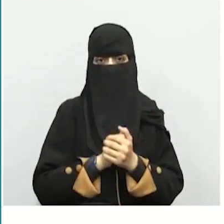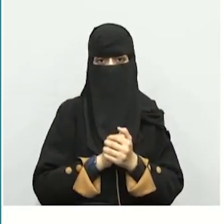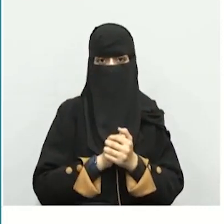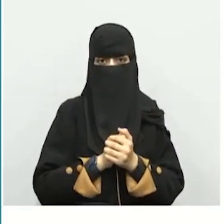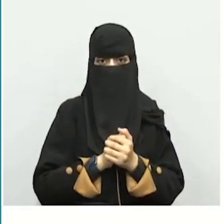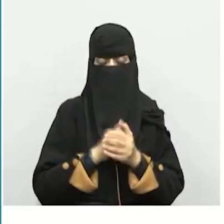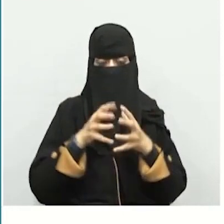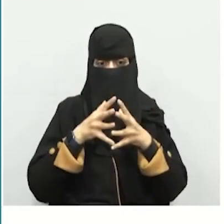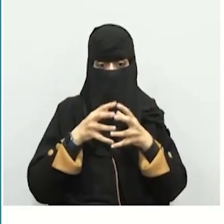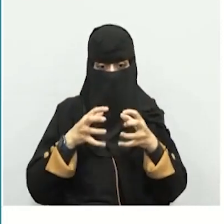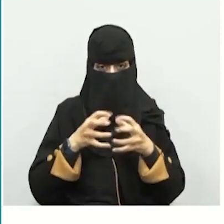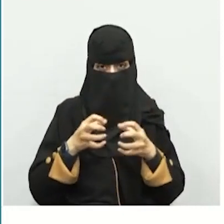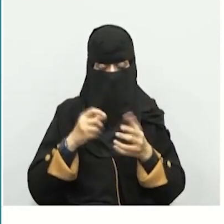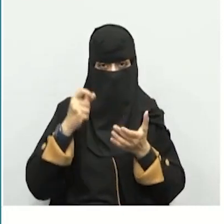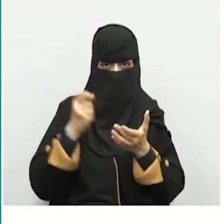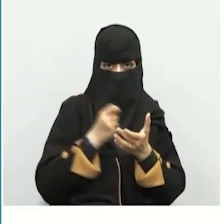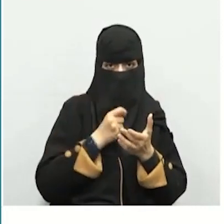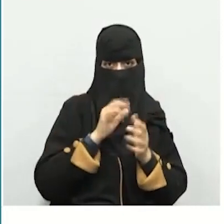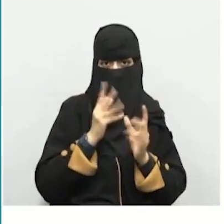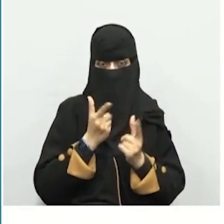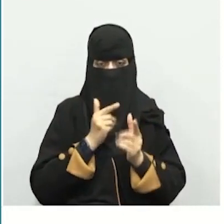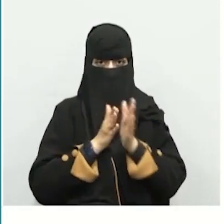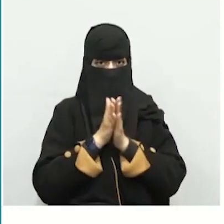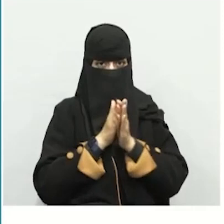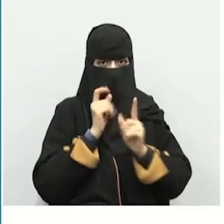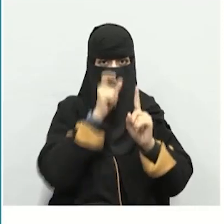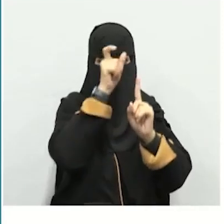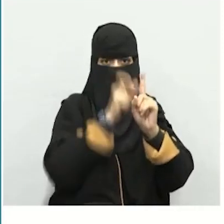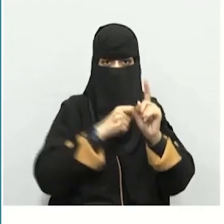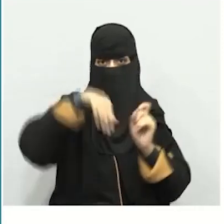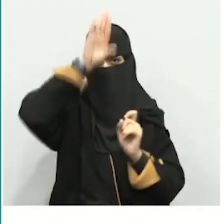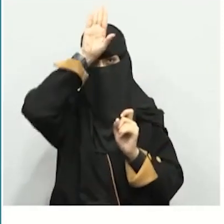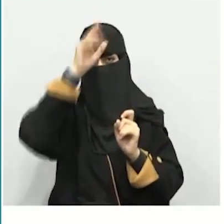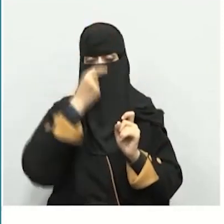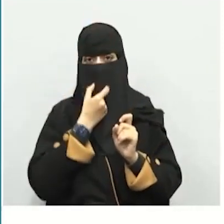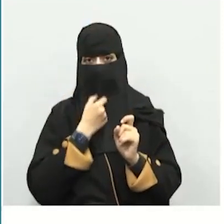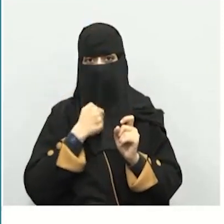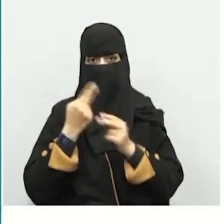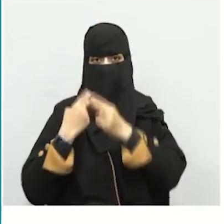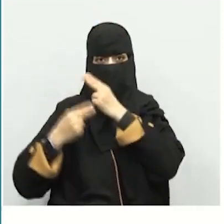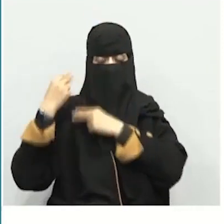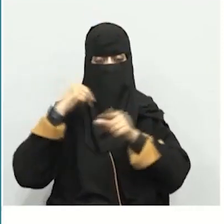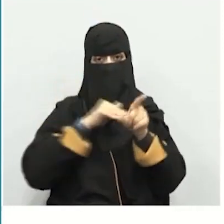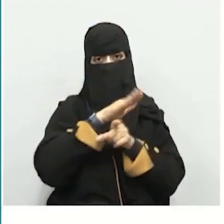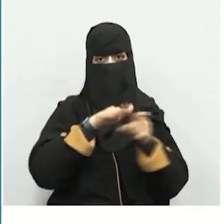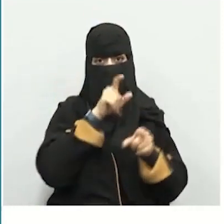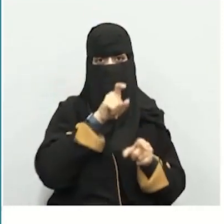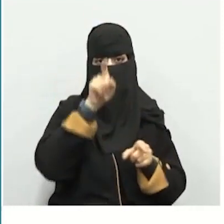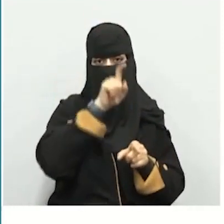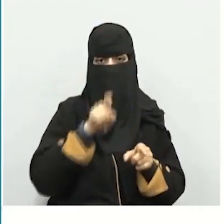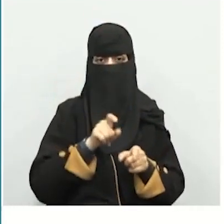صف وصفي عناية خادم الحرمين الشريفين الملك سلمان بن عبد العزيز بتاريخ الوطن.